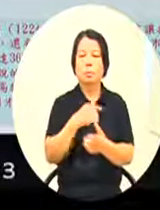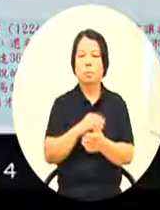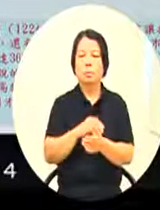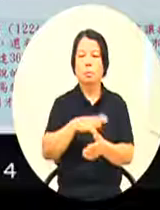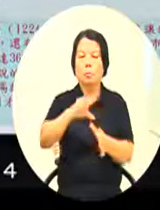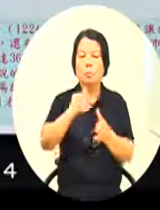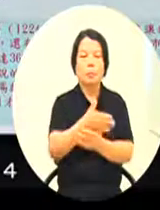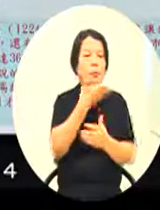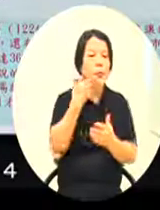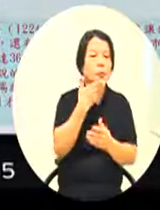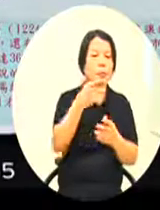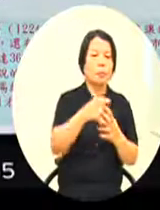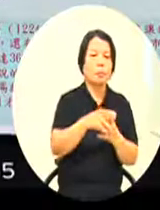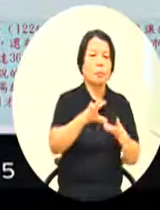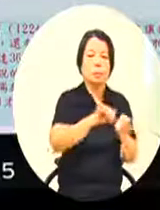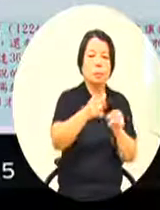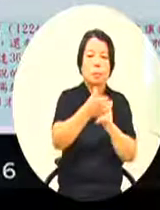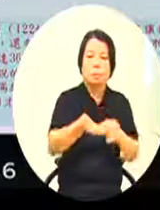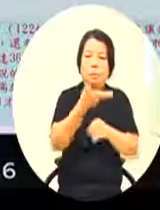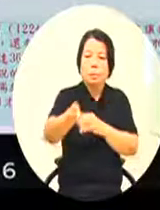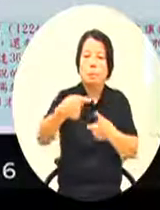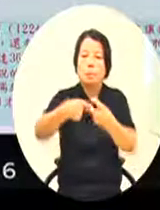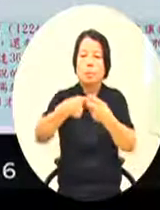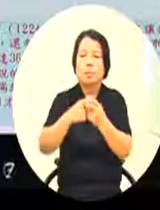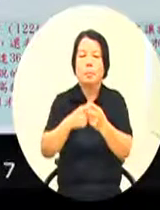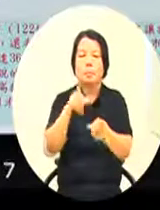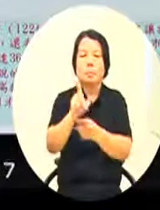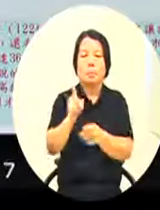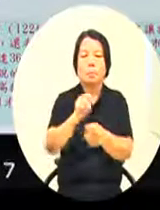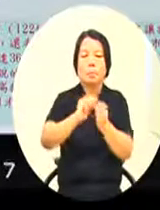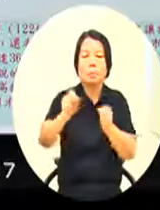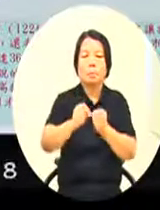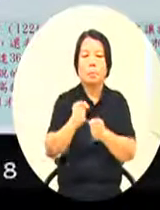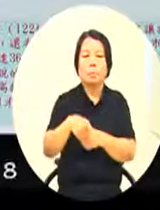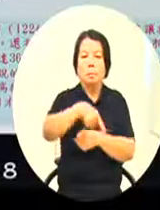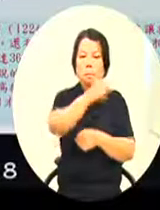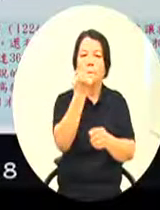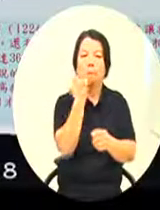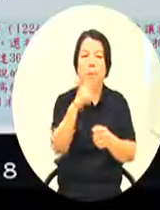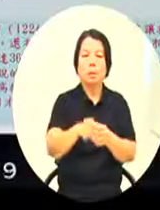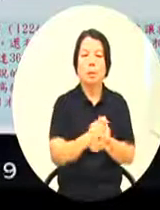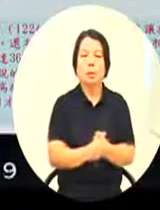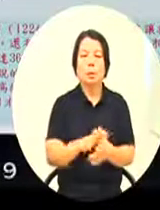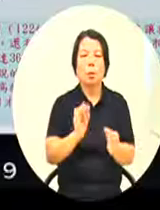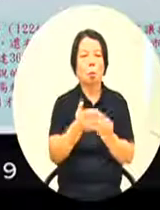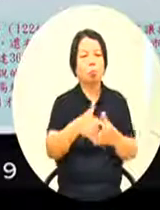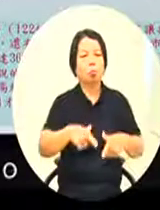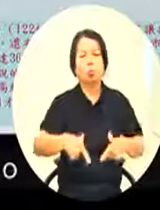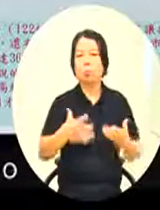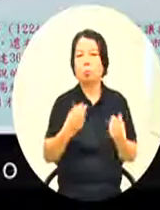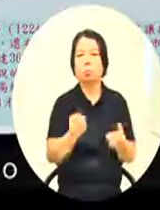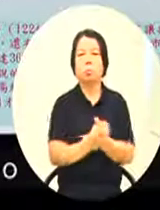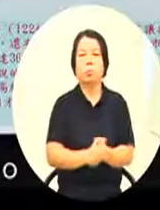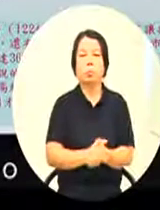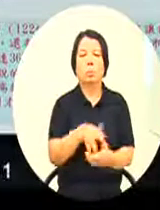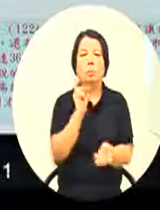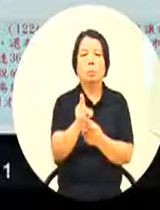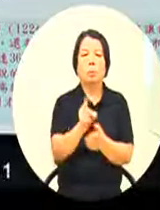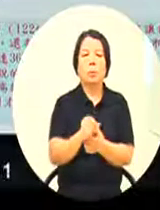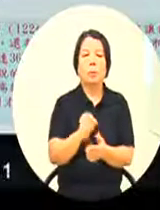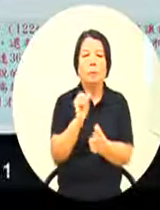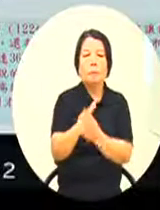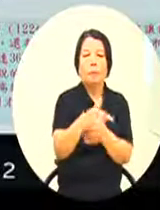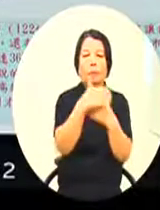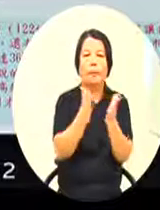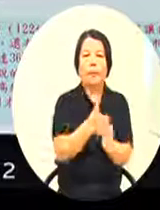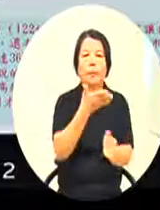私人捐一块地让李克勇来盖啊。奇怪，为什么李克勇这么 keep 票哎？我买一块树林地来管好，